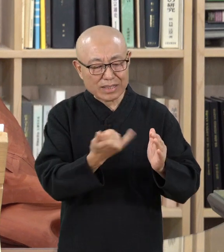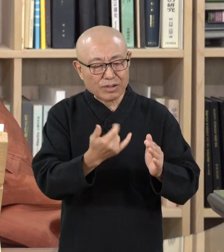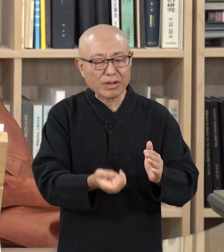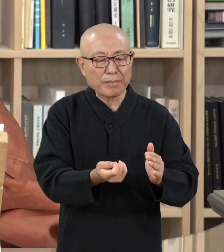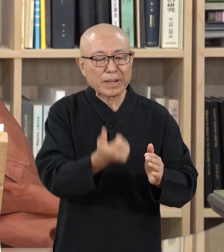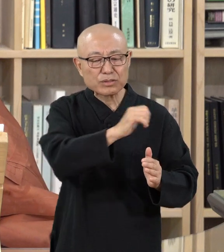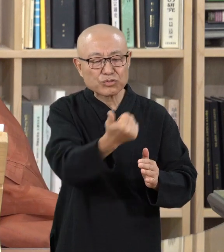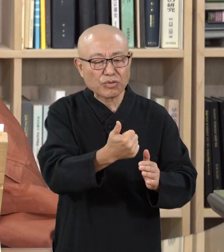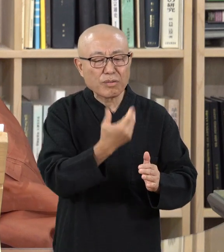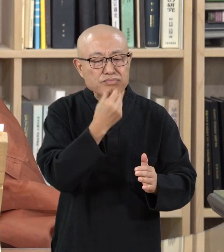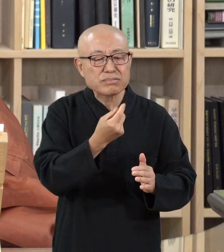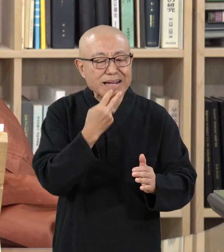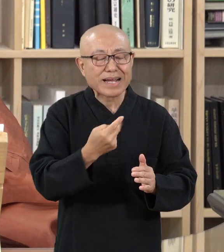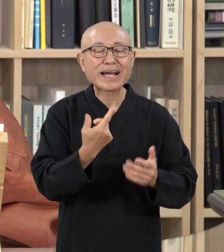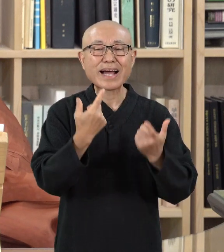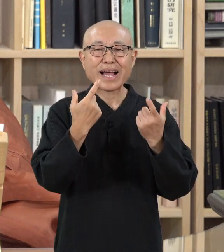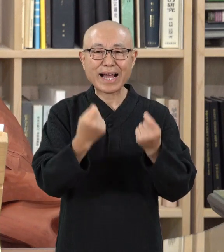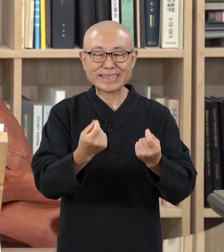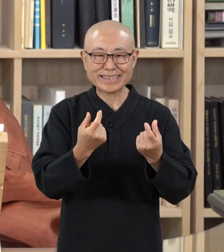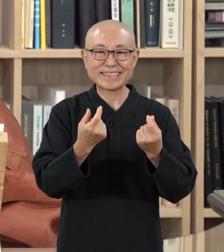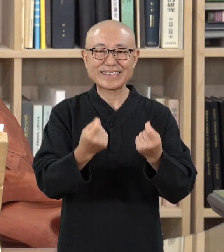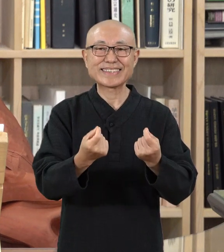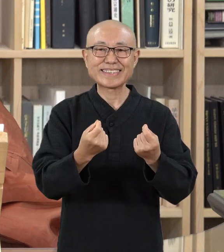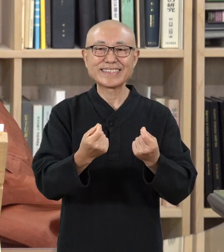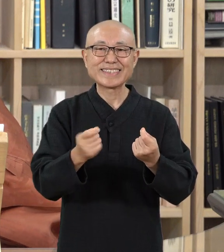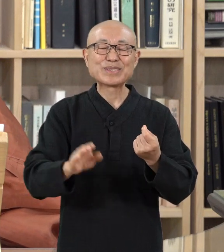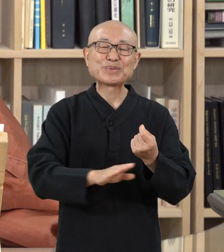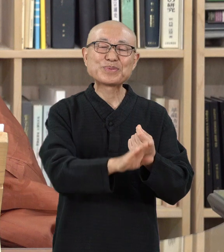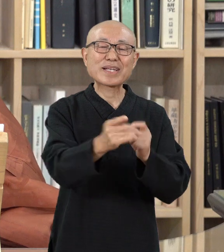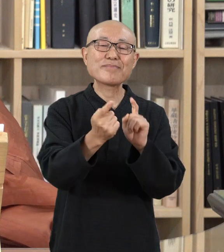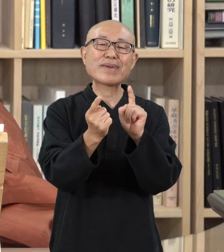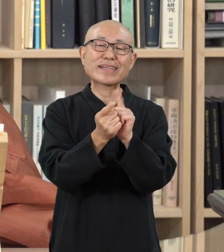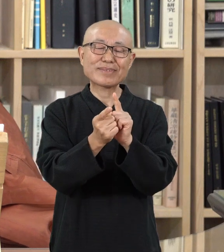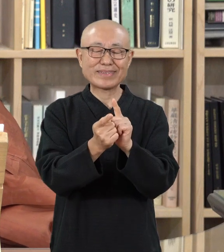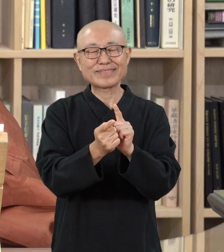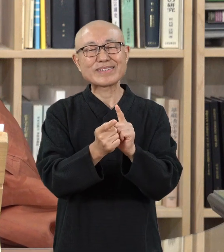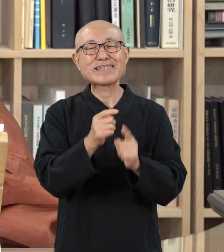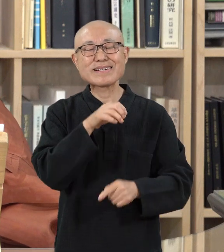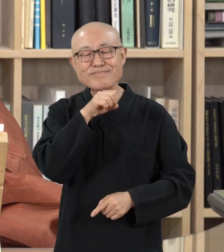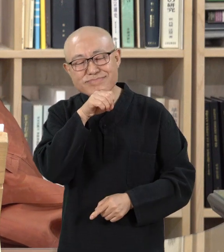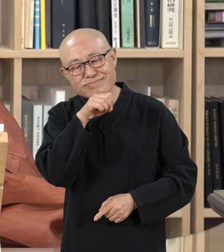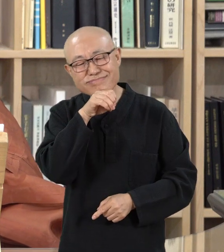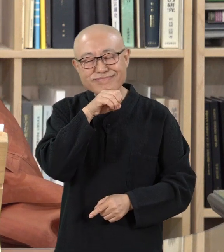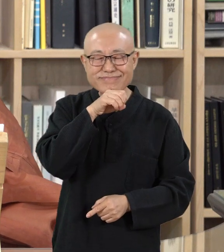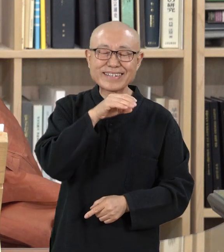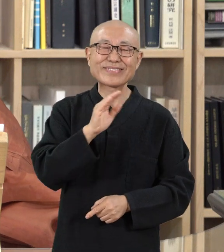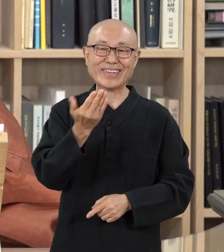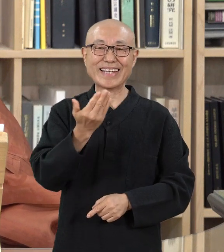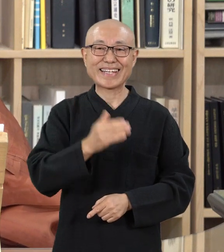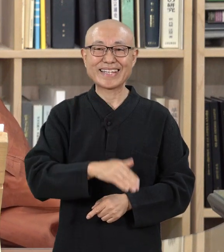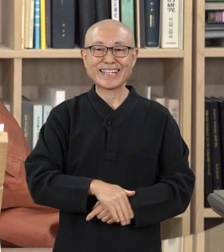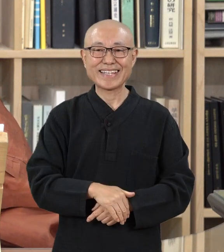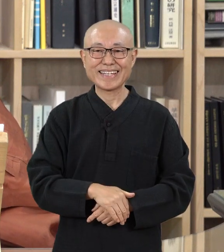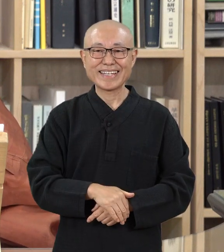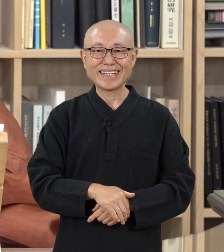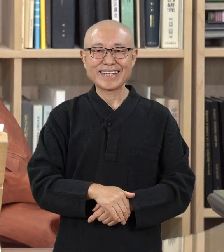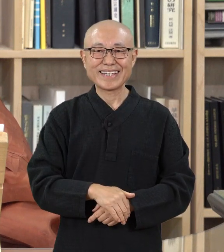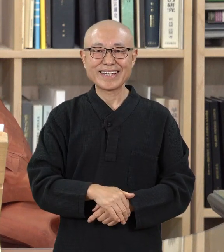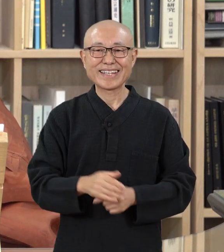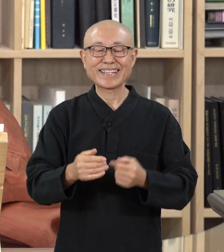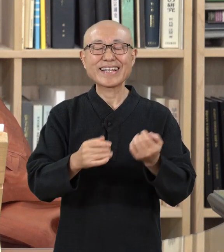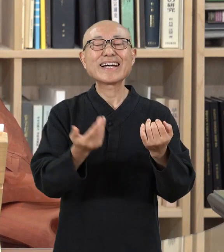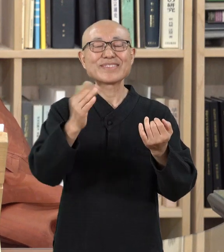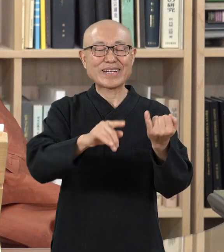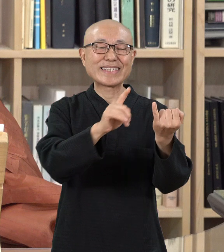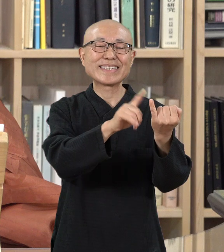이렇게 불행하고 막 이런 생로병사에 우리가 막 흔들리거든요. 근데 이 쿤달라 게시